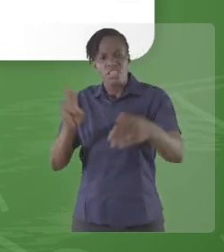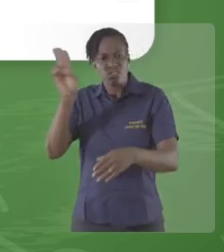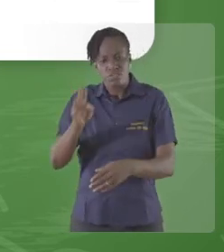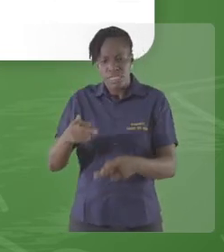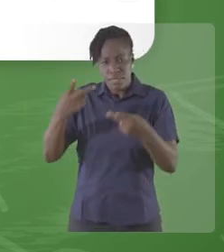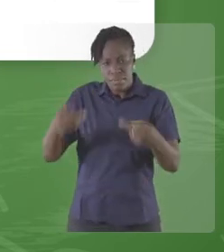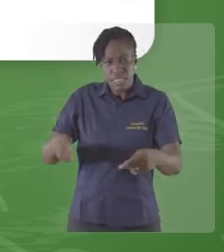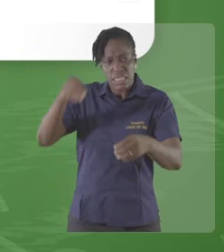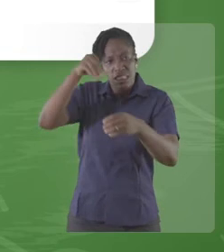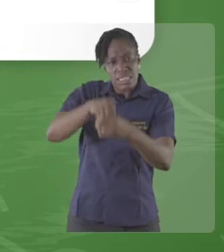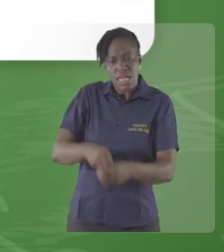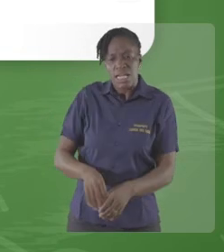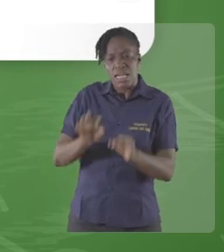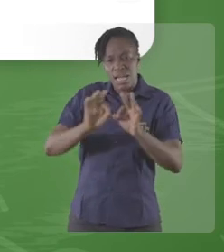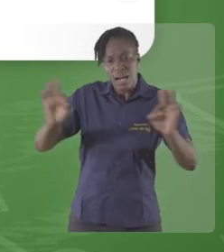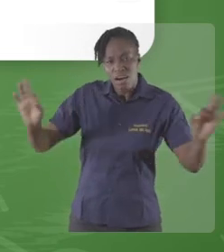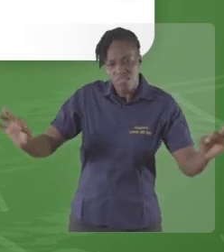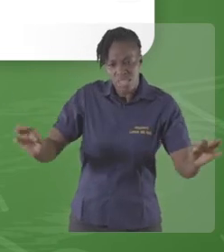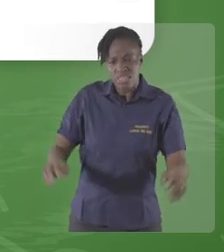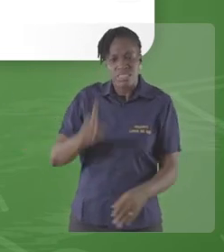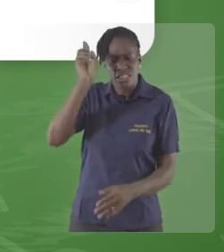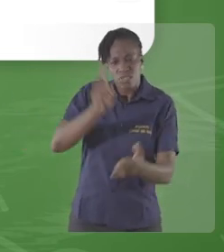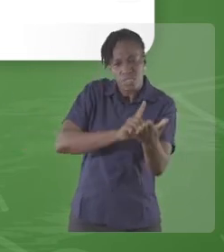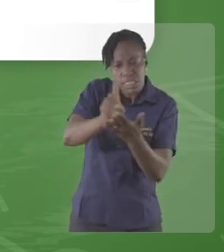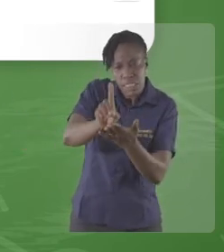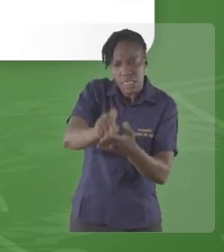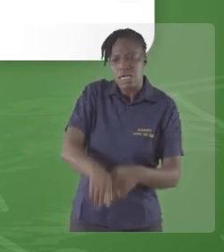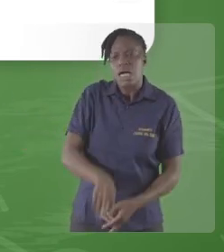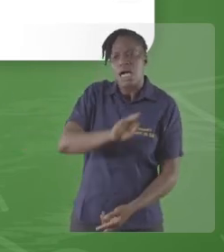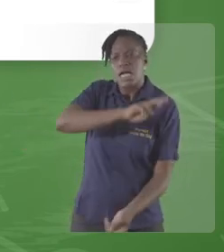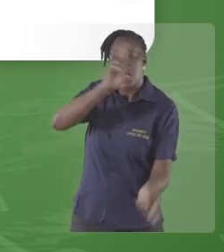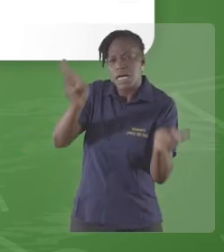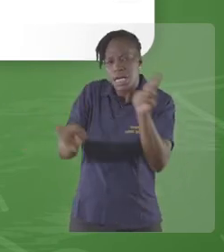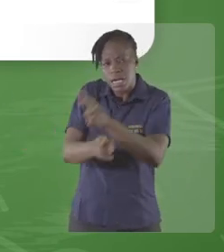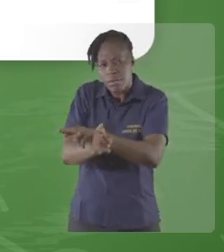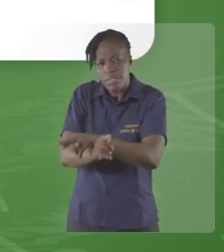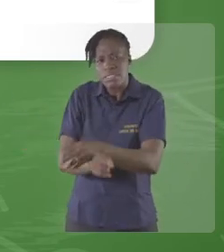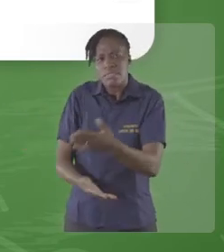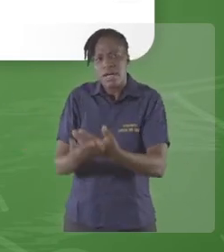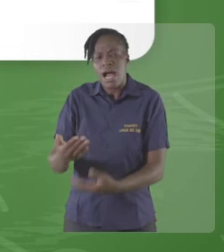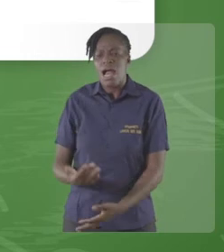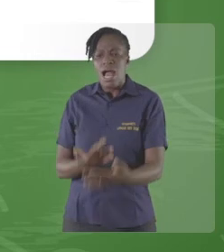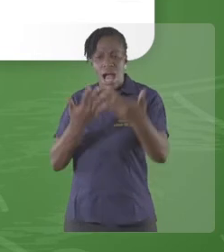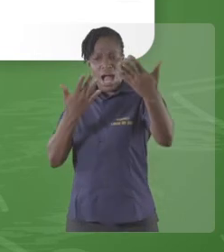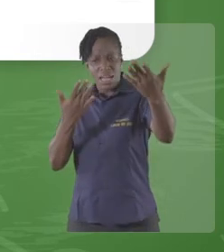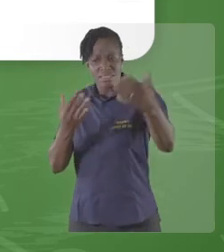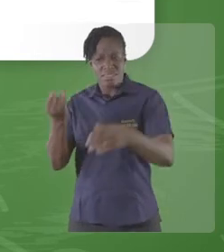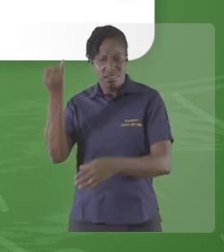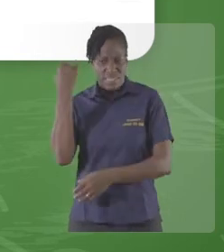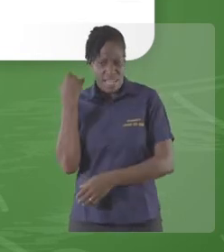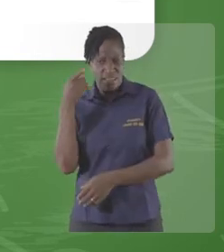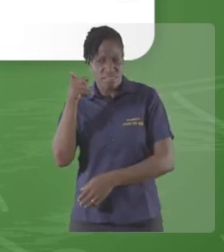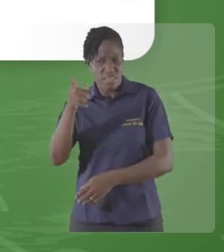utilisé au présent dans la phrase au discours direct, est remplacé par attendait, qui